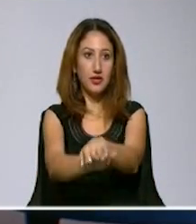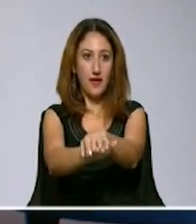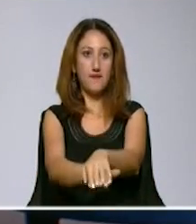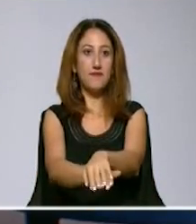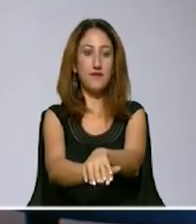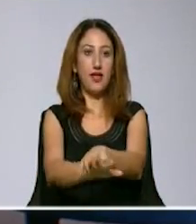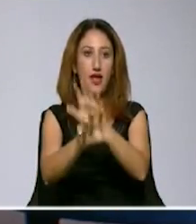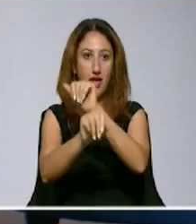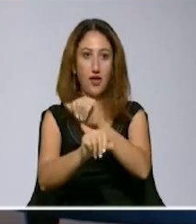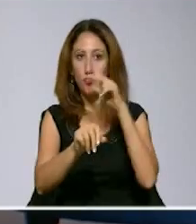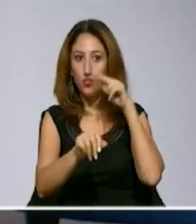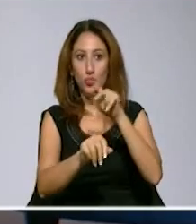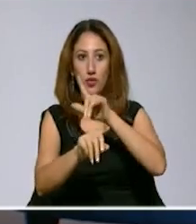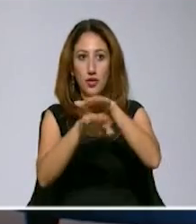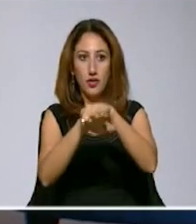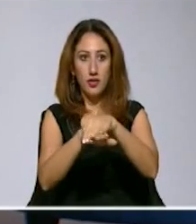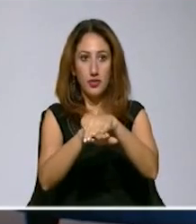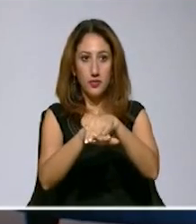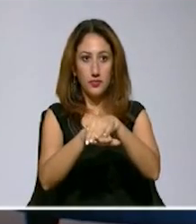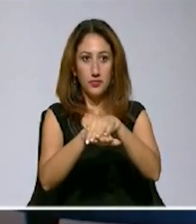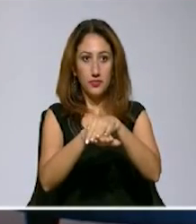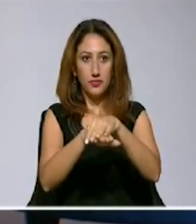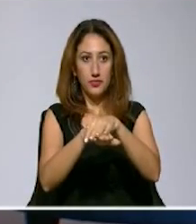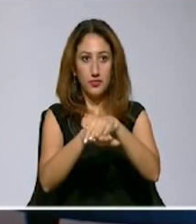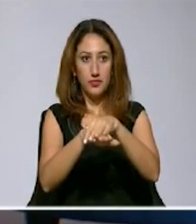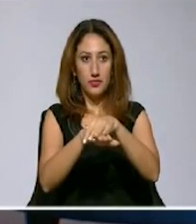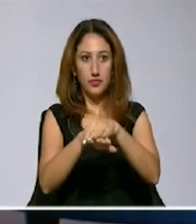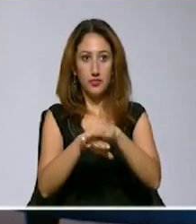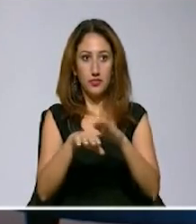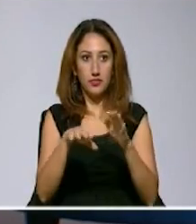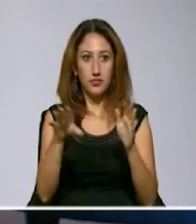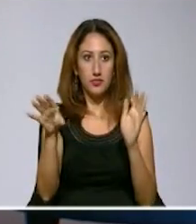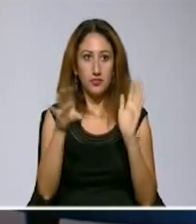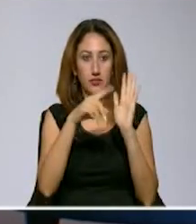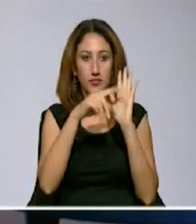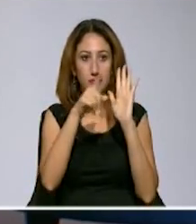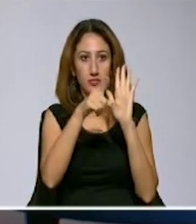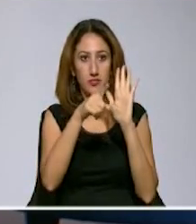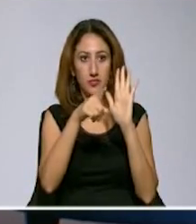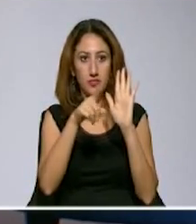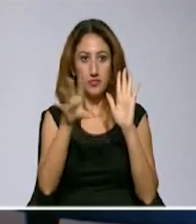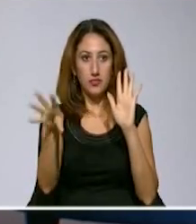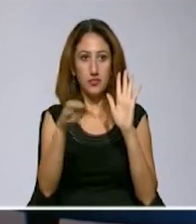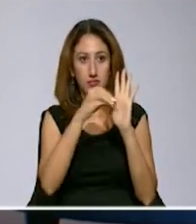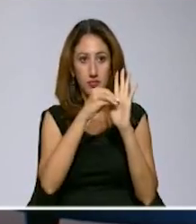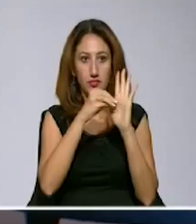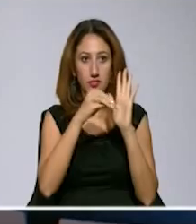تاخد كارتك من هنا؟ لا ما ينفعش. طب بص ياخده كده حطه هنا. ايه ده؟ لسه زي ما هو صح؟ طب بص هعمل